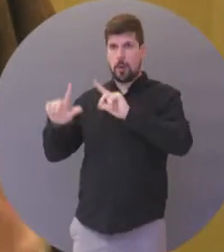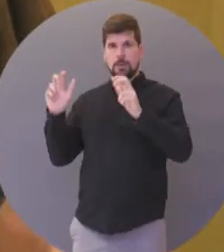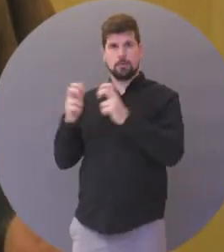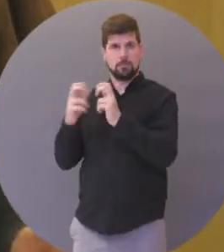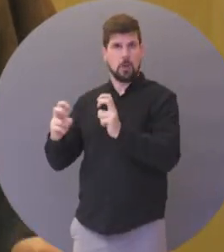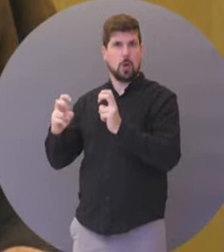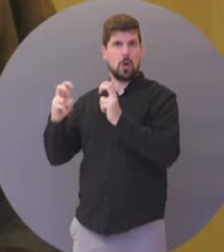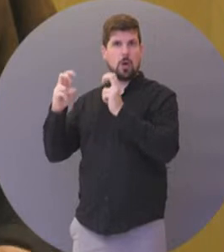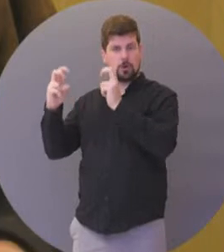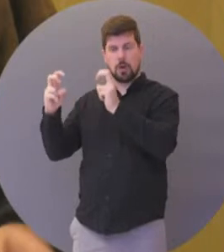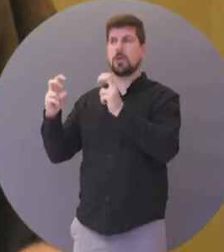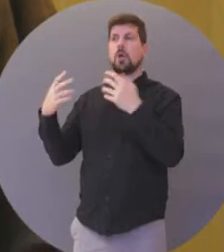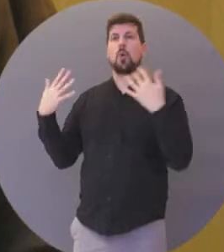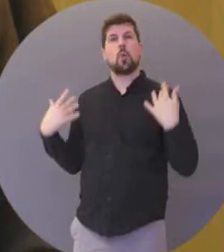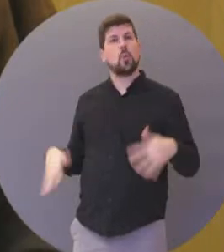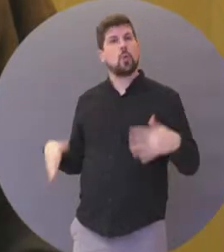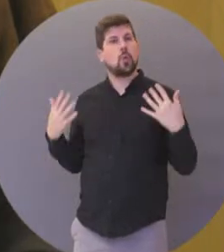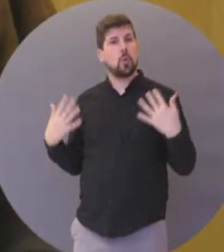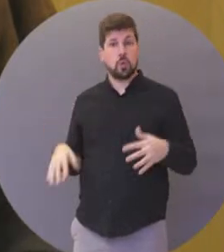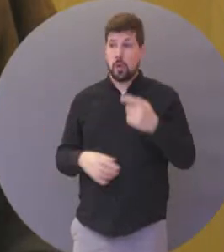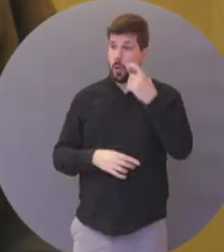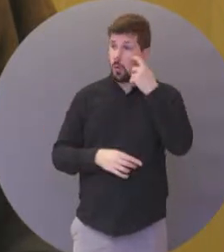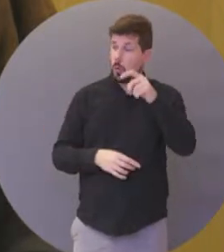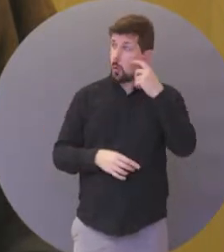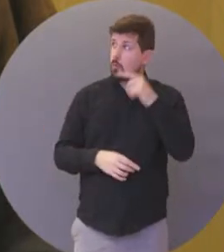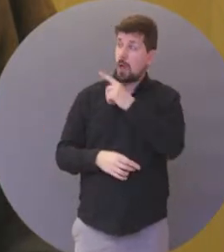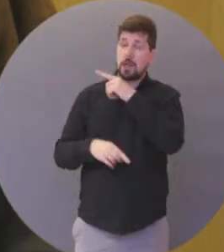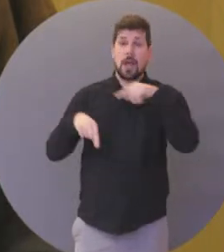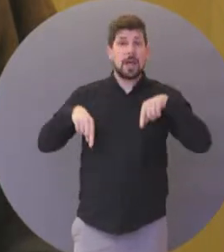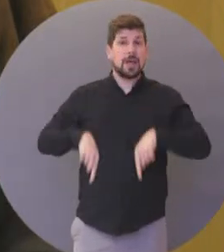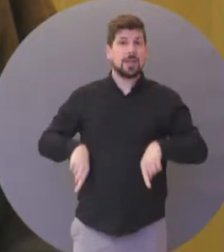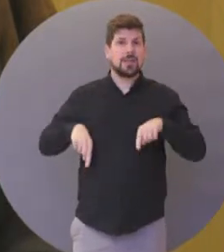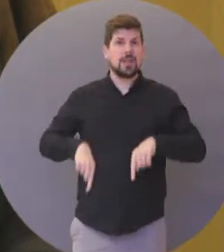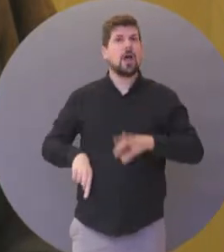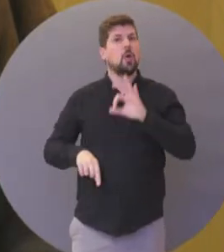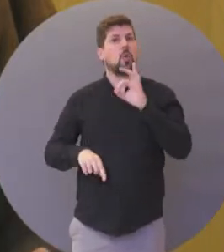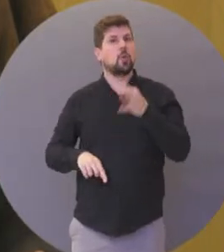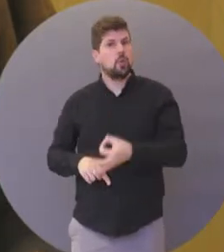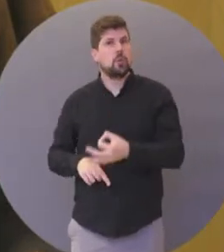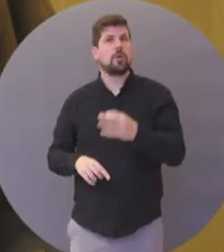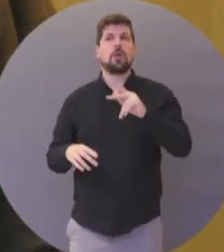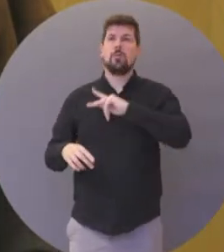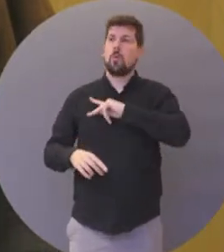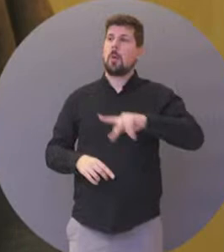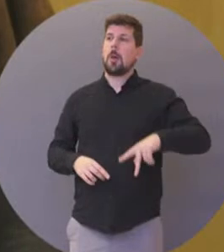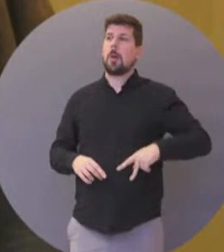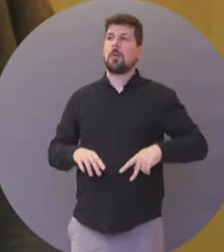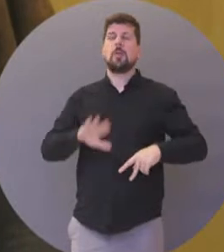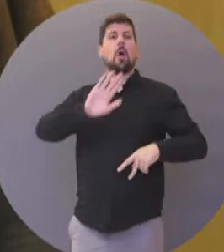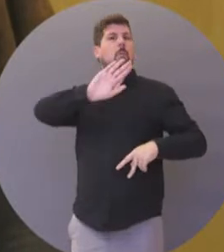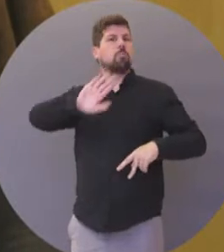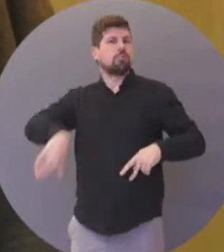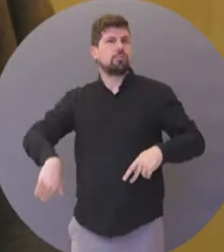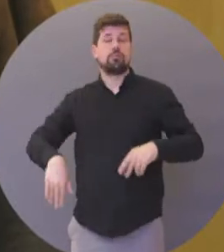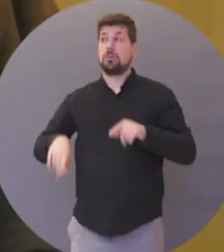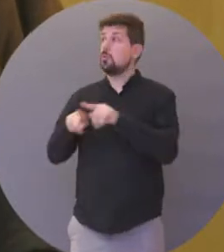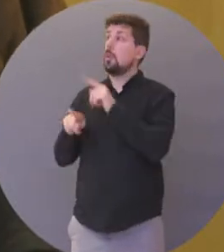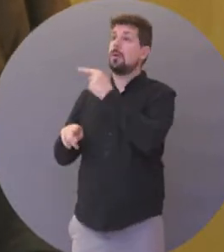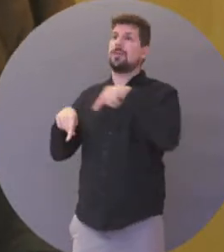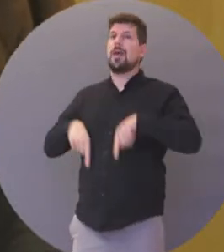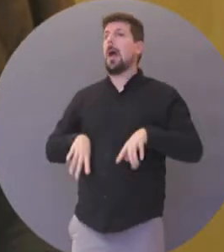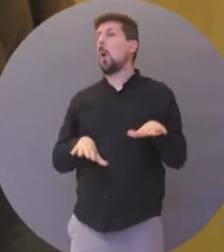constate que l'État a ponctionné très largement les bailleurs c'est désengagé aussi